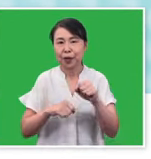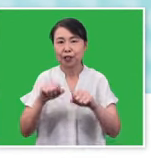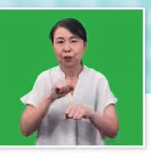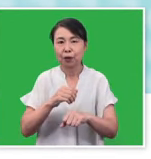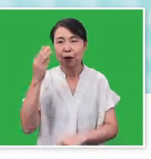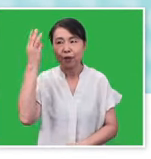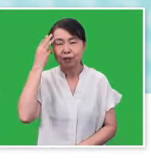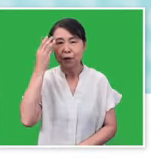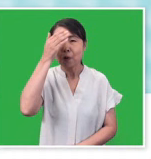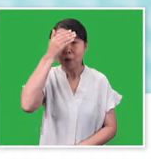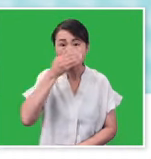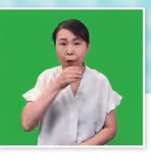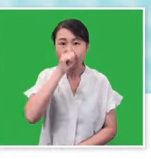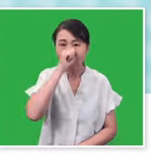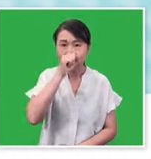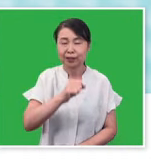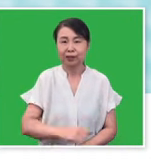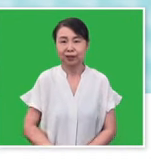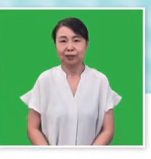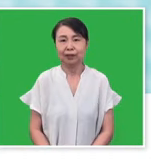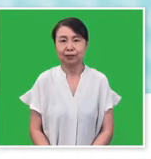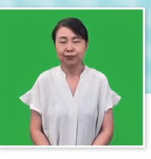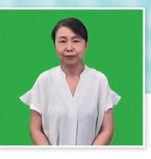動を進めていただきたいと思っています。